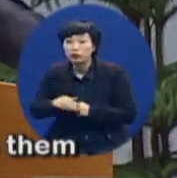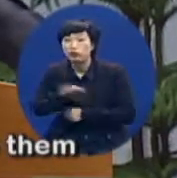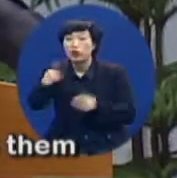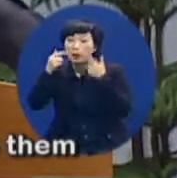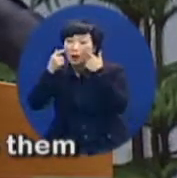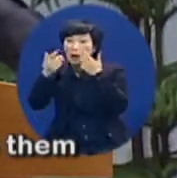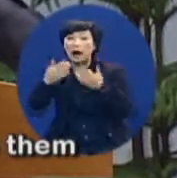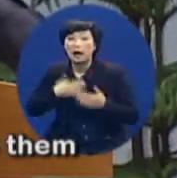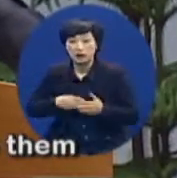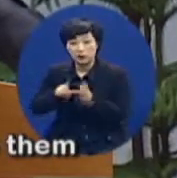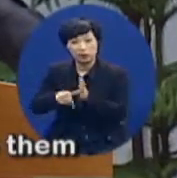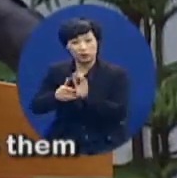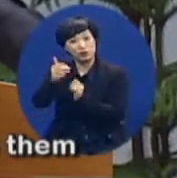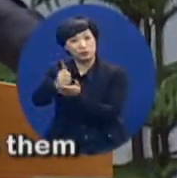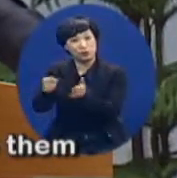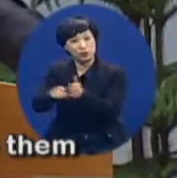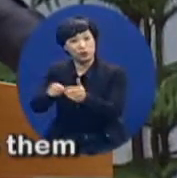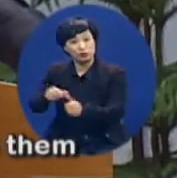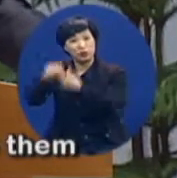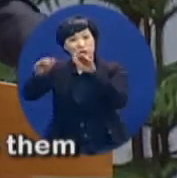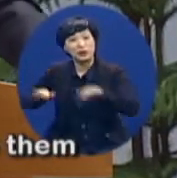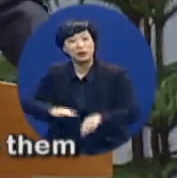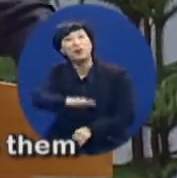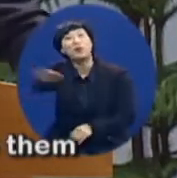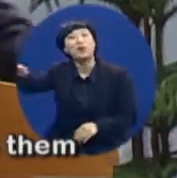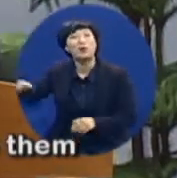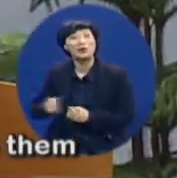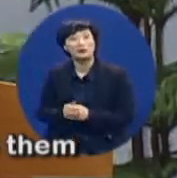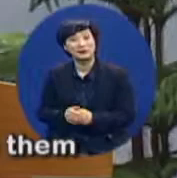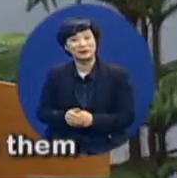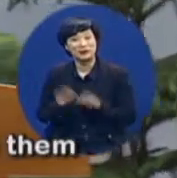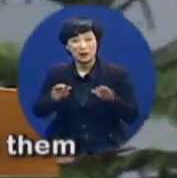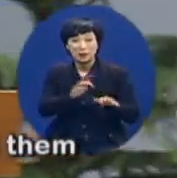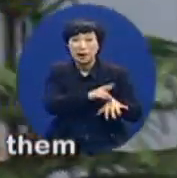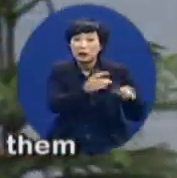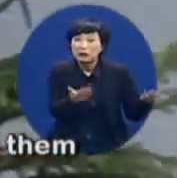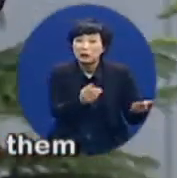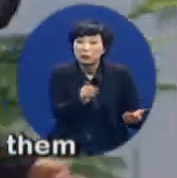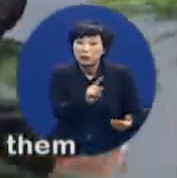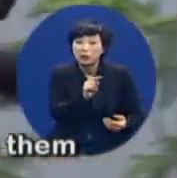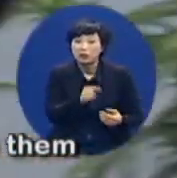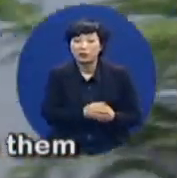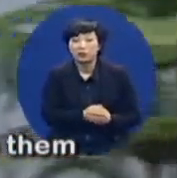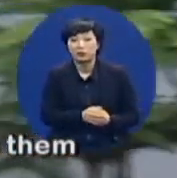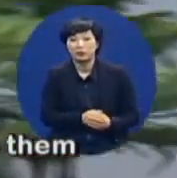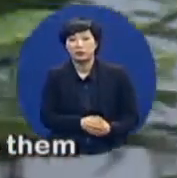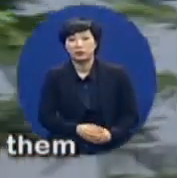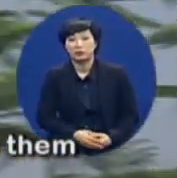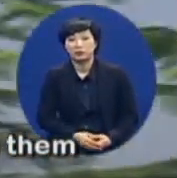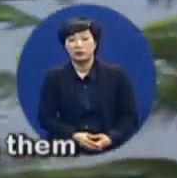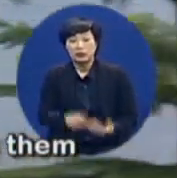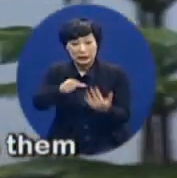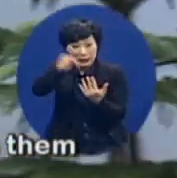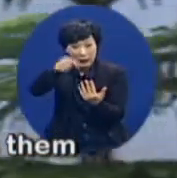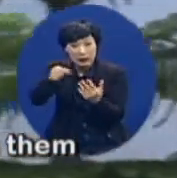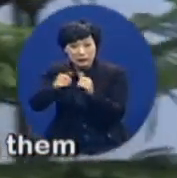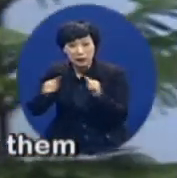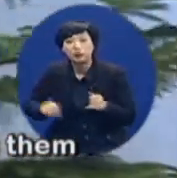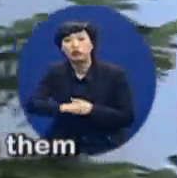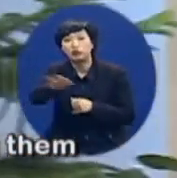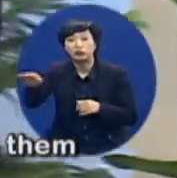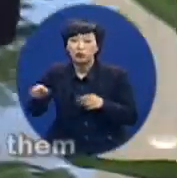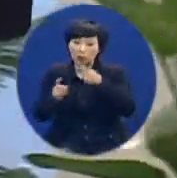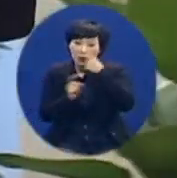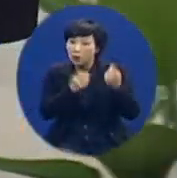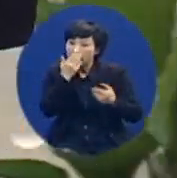성하신당 예수 믿고 구원받지 그래서 마귀의 사역은 아주 탁한 자라도